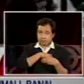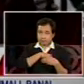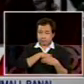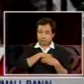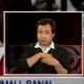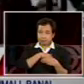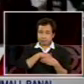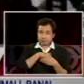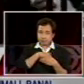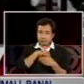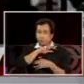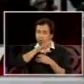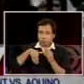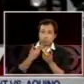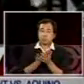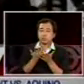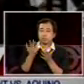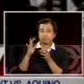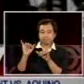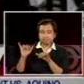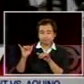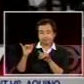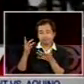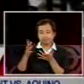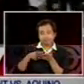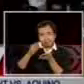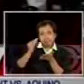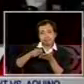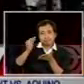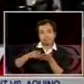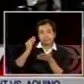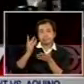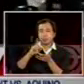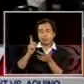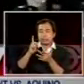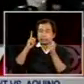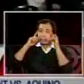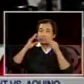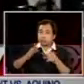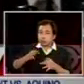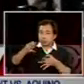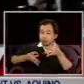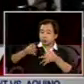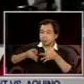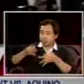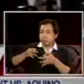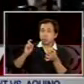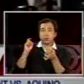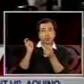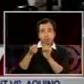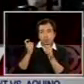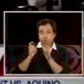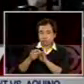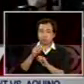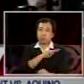applying all our standards, ultimately leading to an application of a judgment call which we call calibrating our moral compass